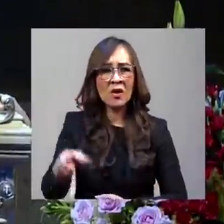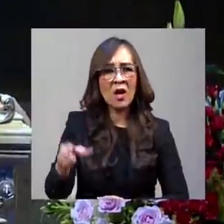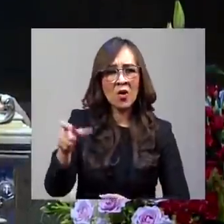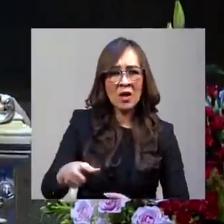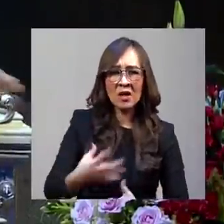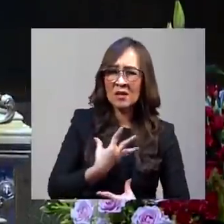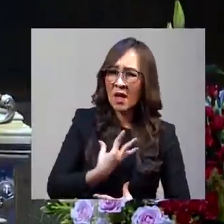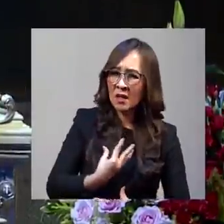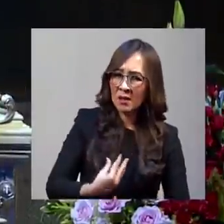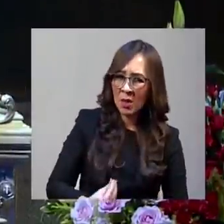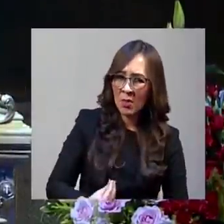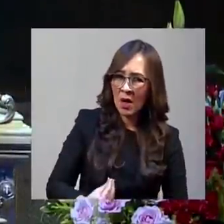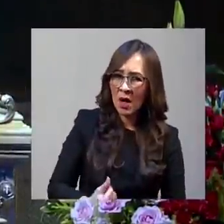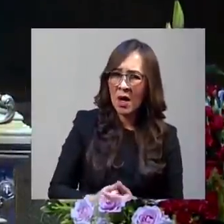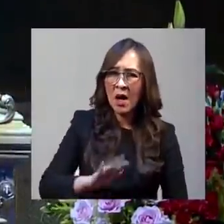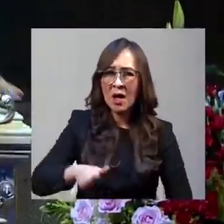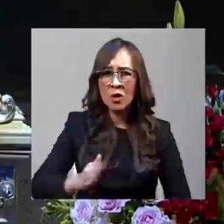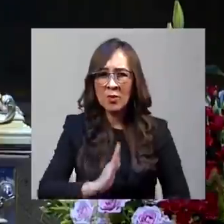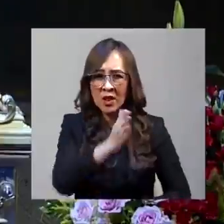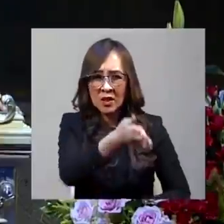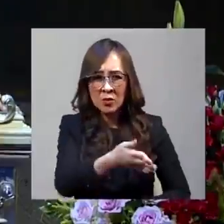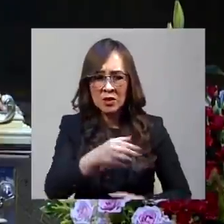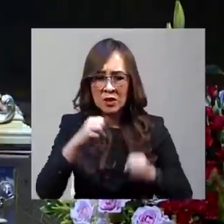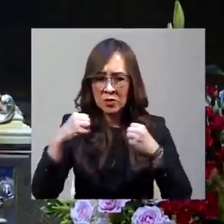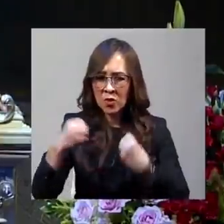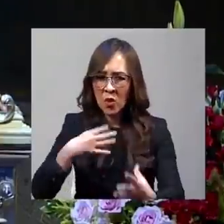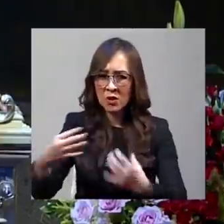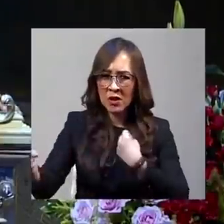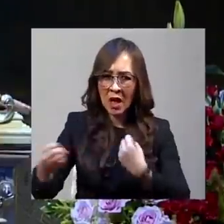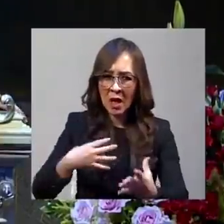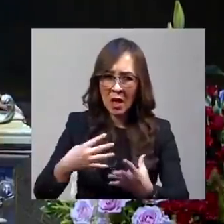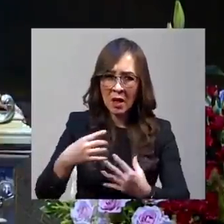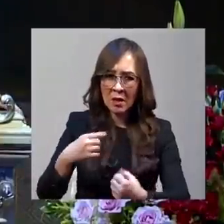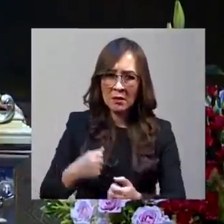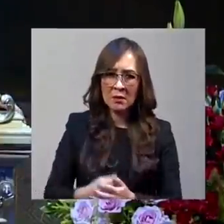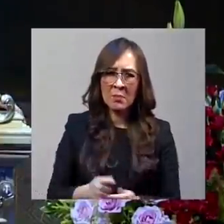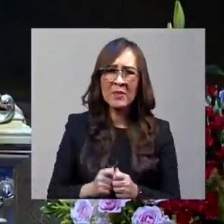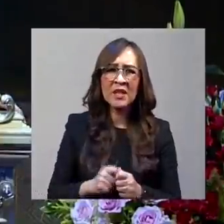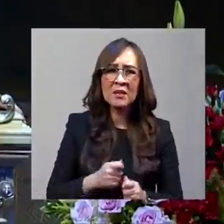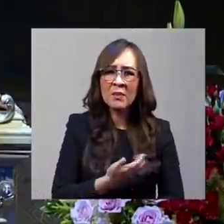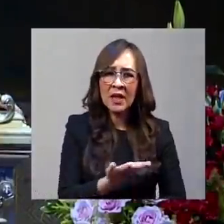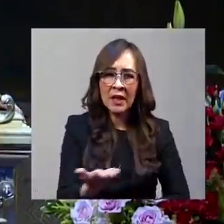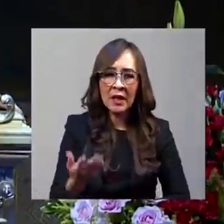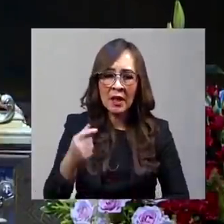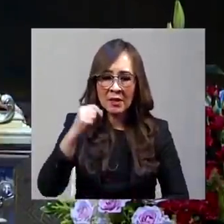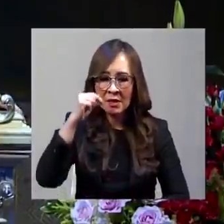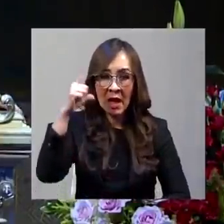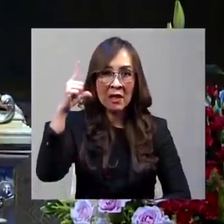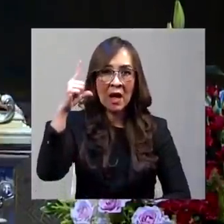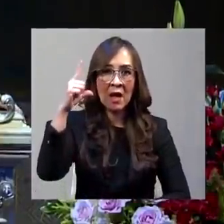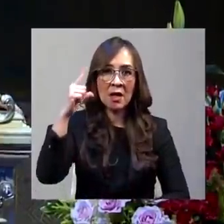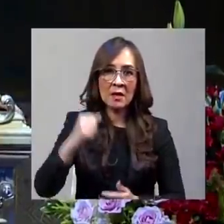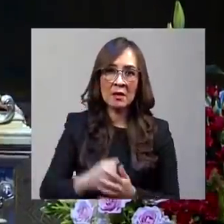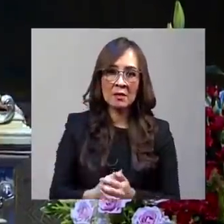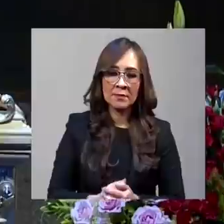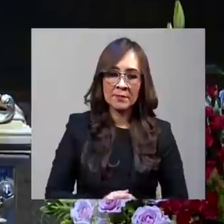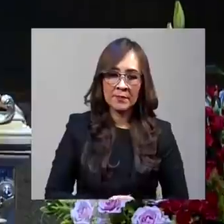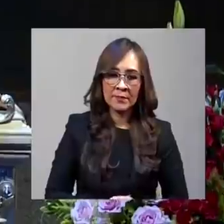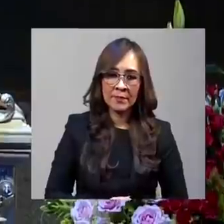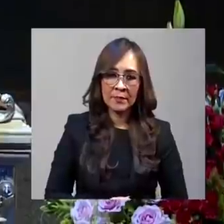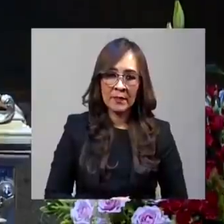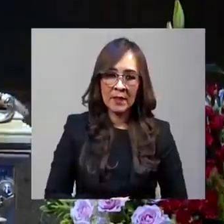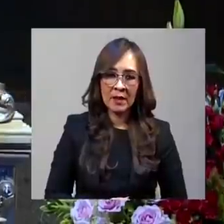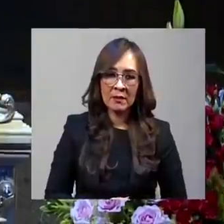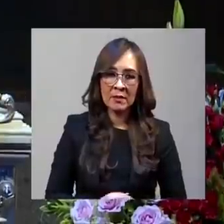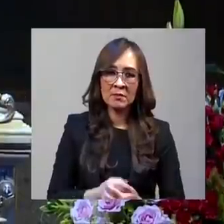Yang sedang kompromi dengan dosa. Disadarkan kembali. Karena dunia hanya akan membawa kami pada air mata dan penderitaan. Tetapi